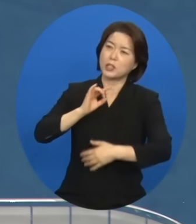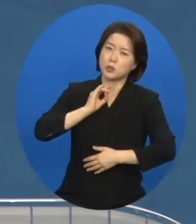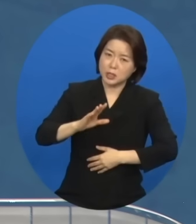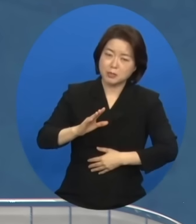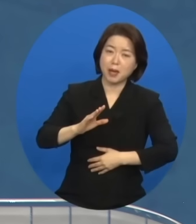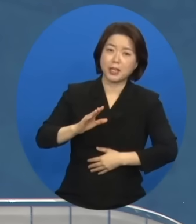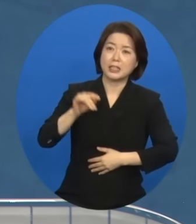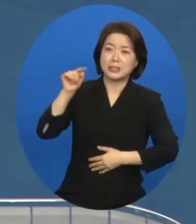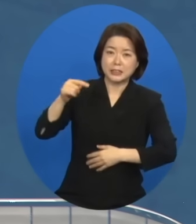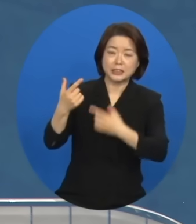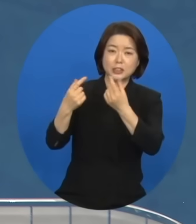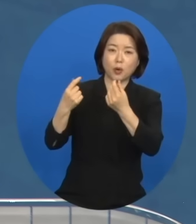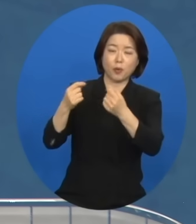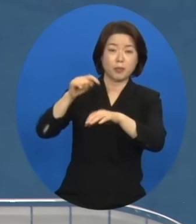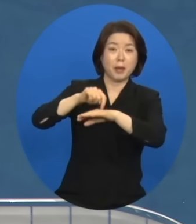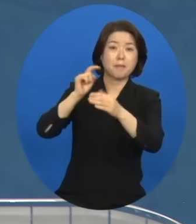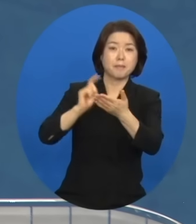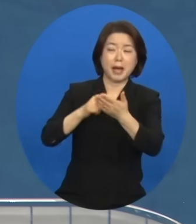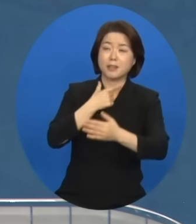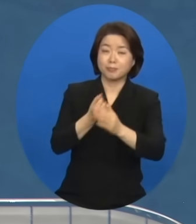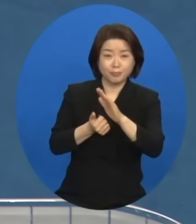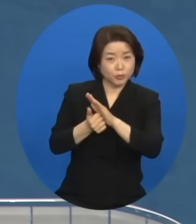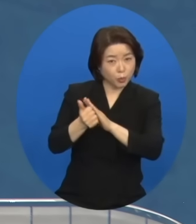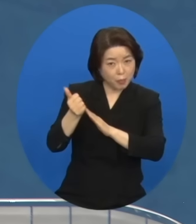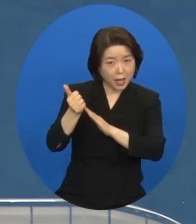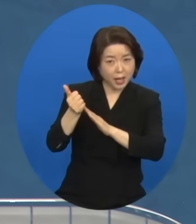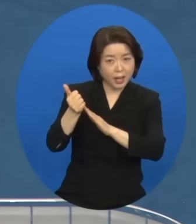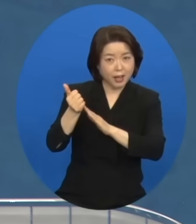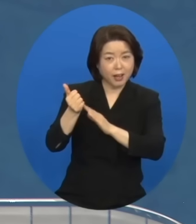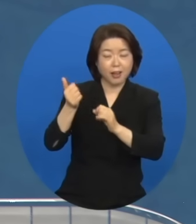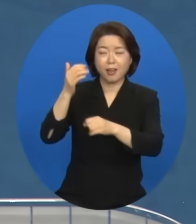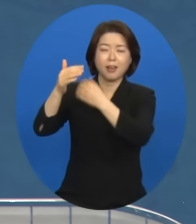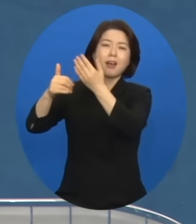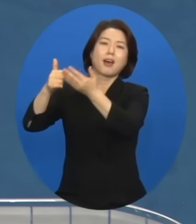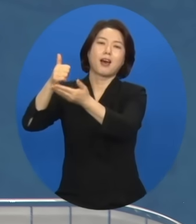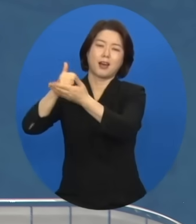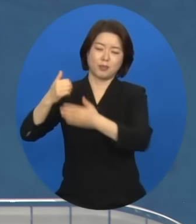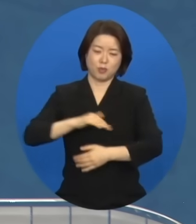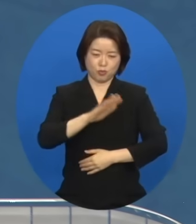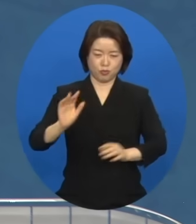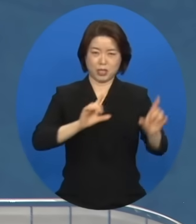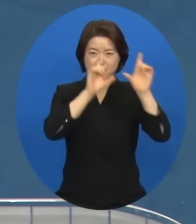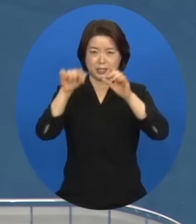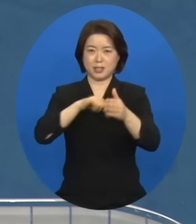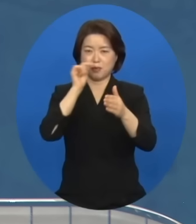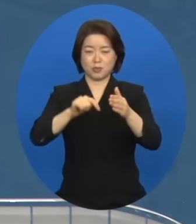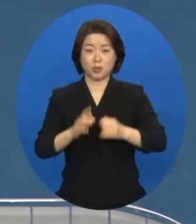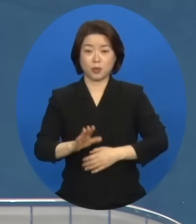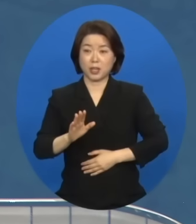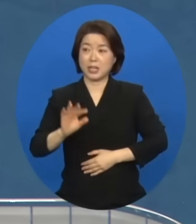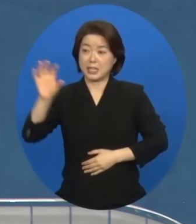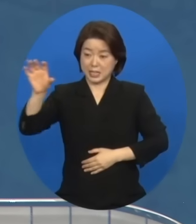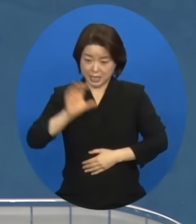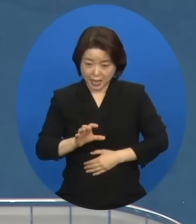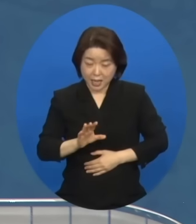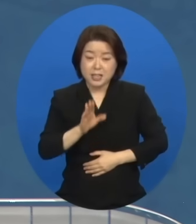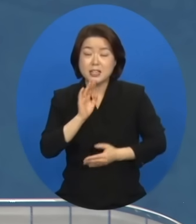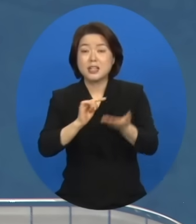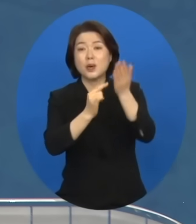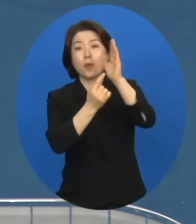그런 마음의 소원은 하나님께서 우리의 삶 속에 현실이 되실 수가 없어요.